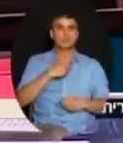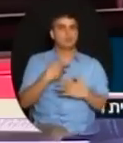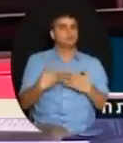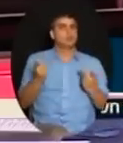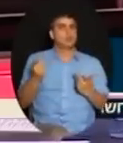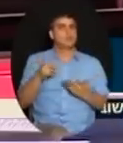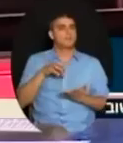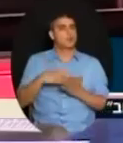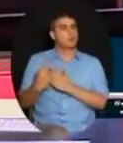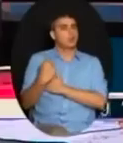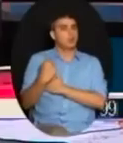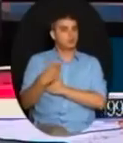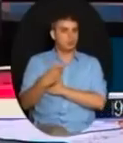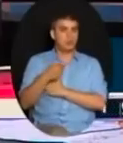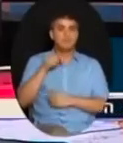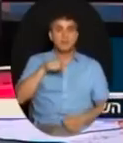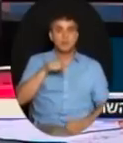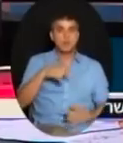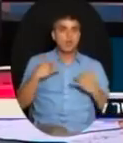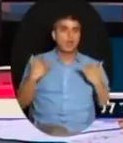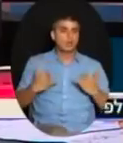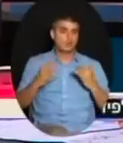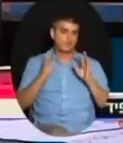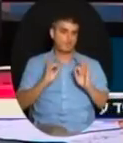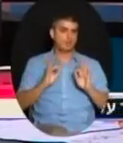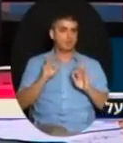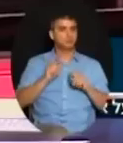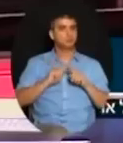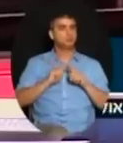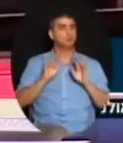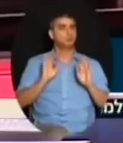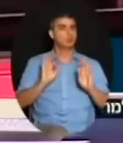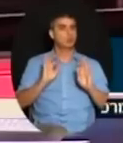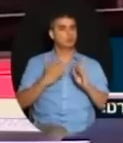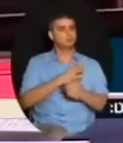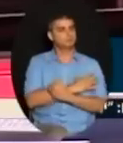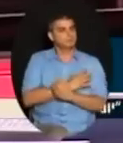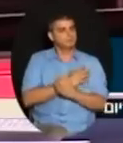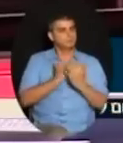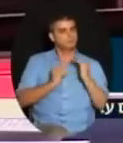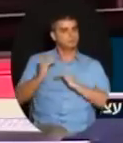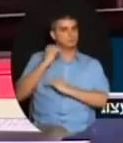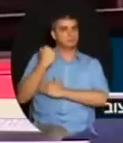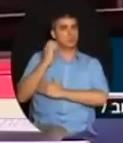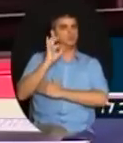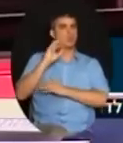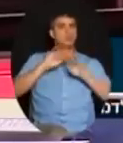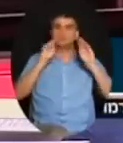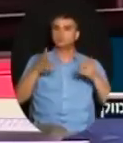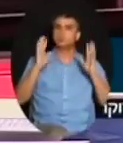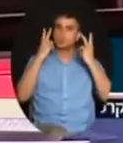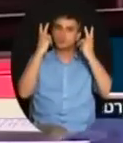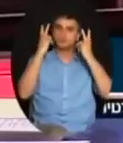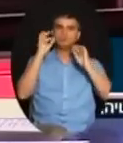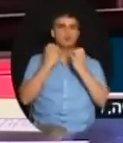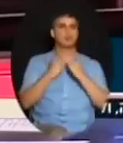להם מוקדי חולשה, וכאן היום באמת יש סוג של העצמה של המוסדות האלה שהם נורא נורא